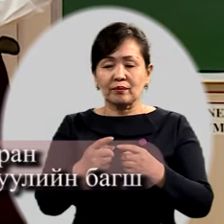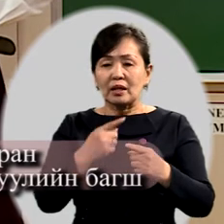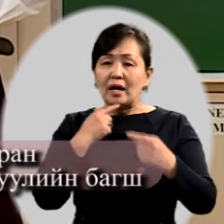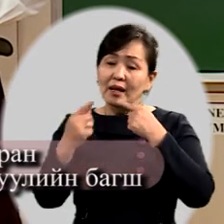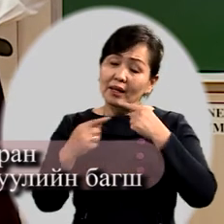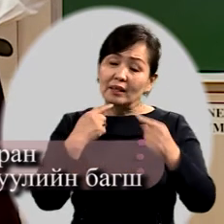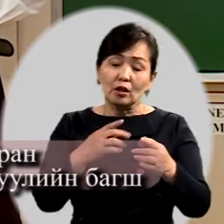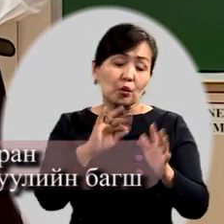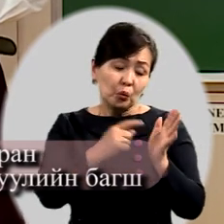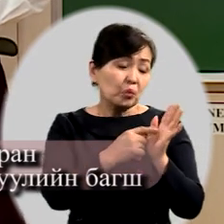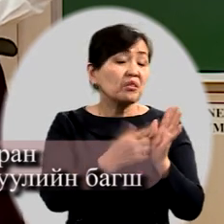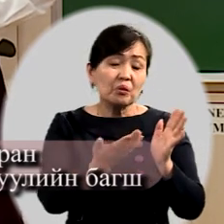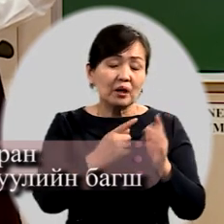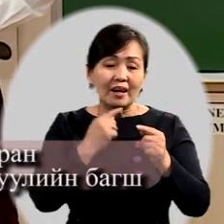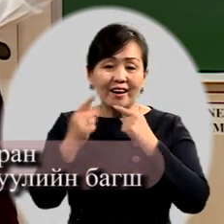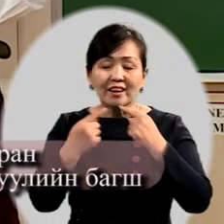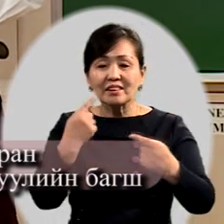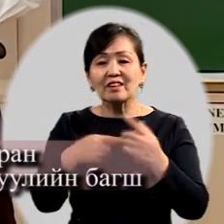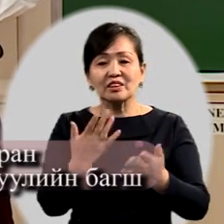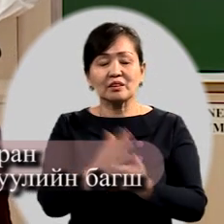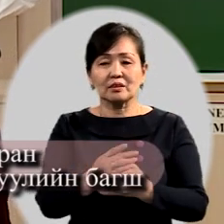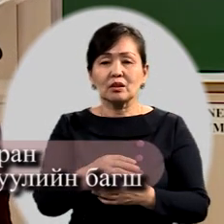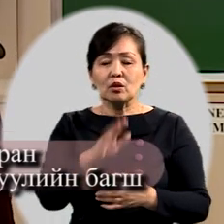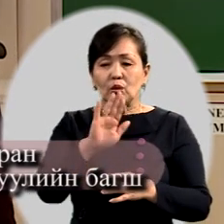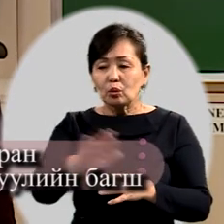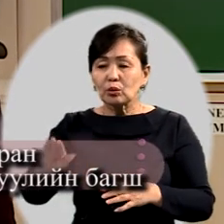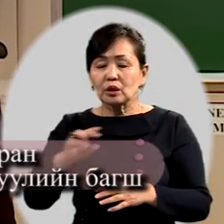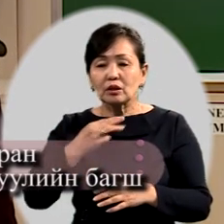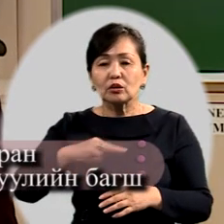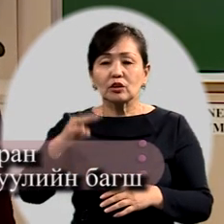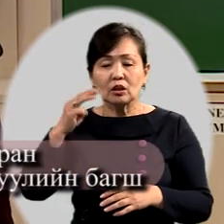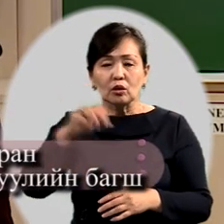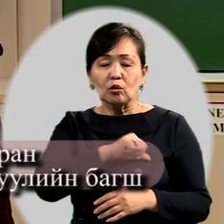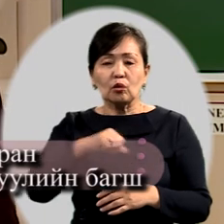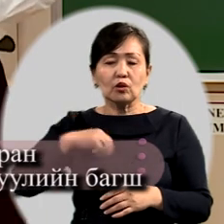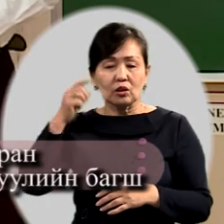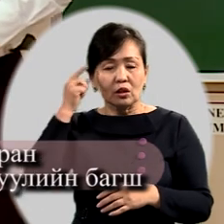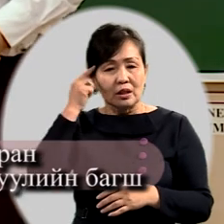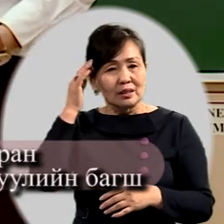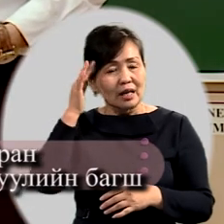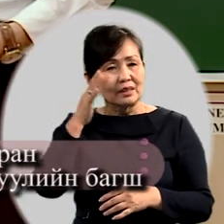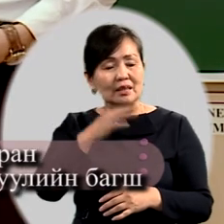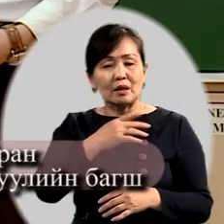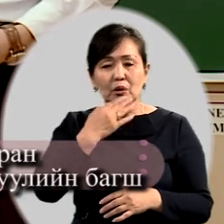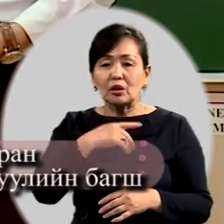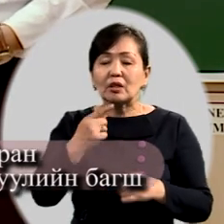әңгімелесіп, баланың өз ойын еркін жеткізуіне мүмкіндік туғызуларыңыз керек.